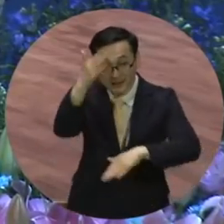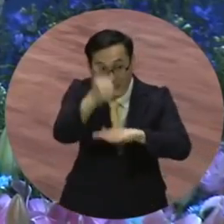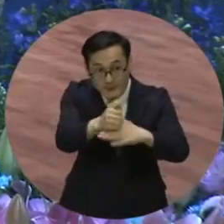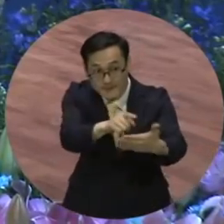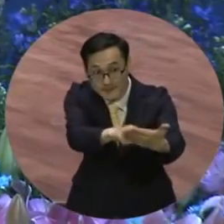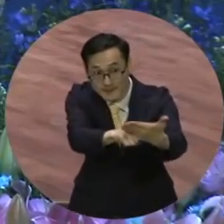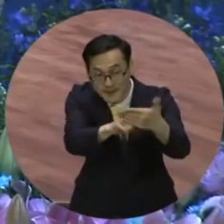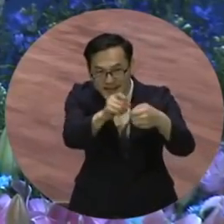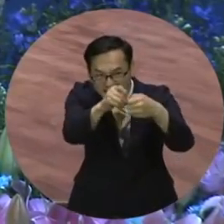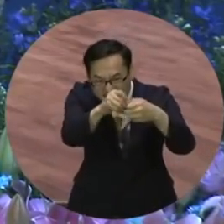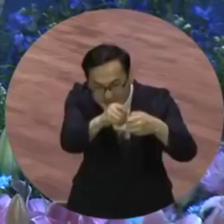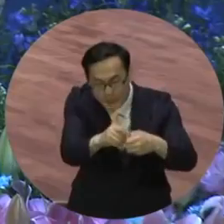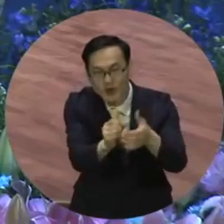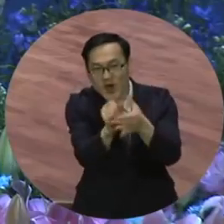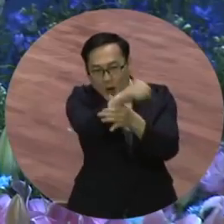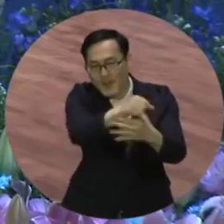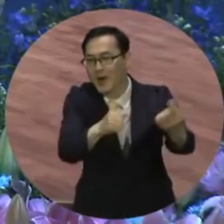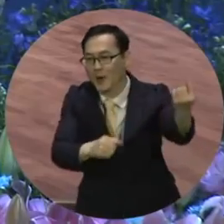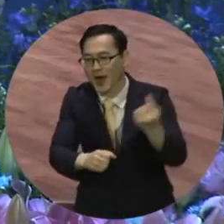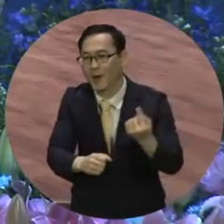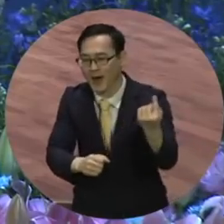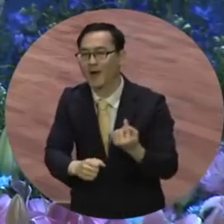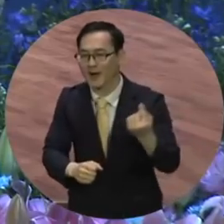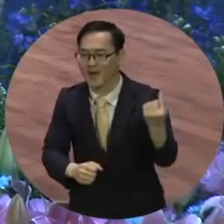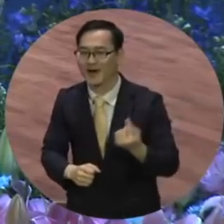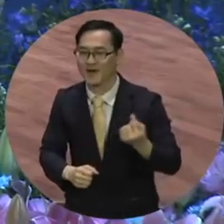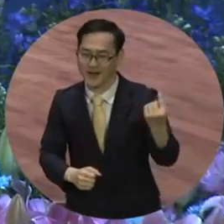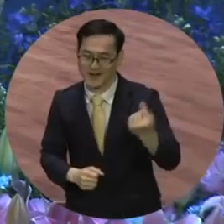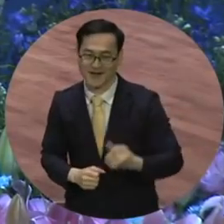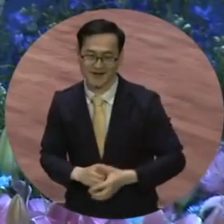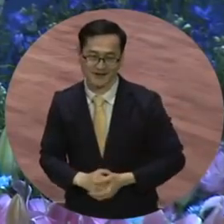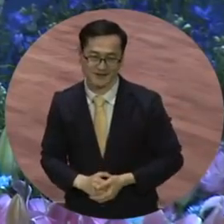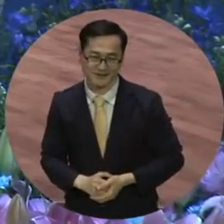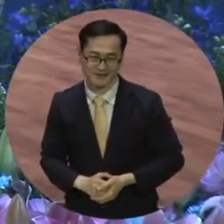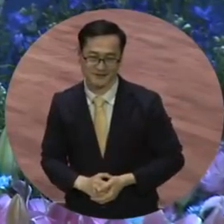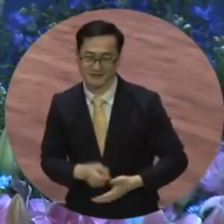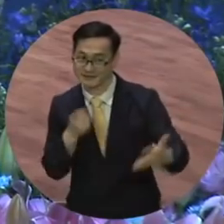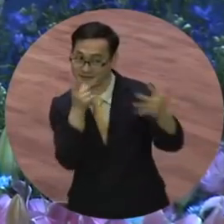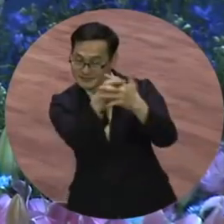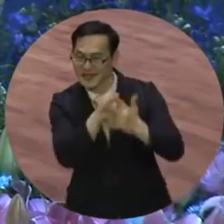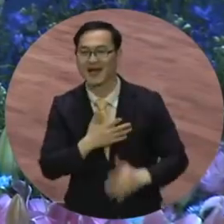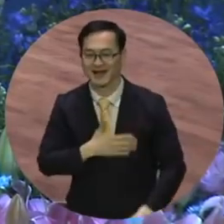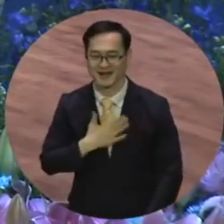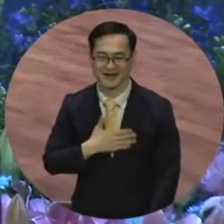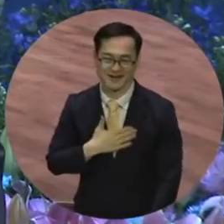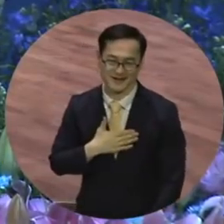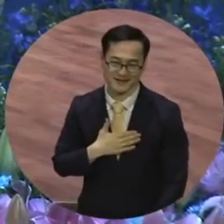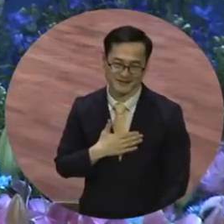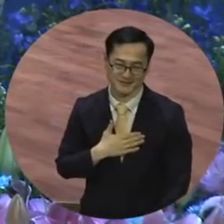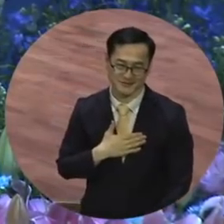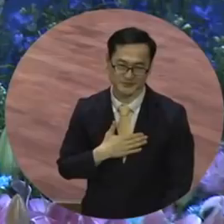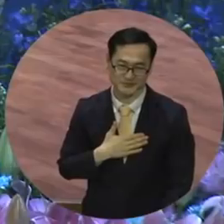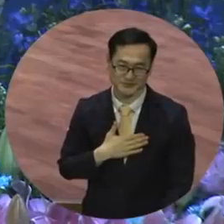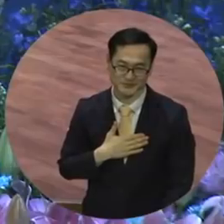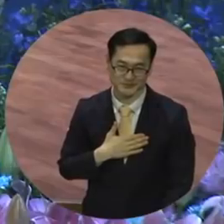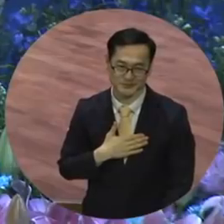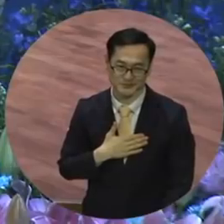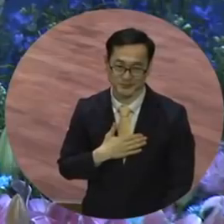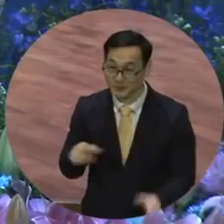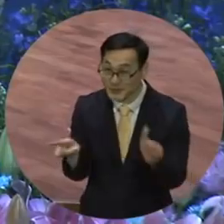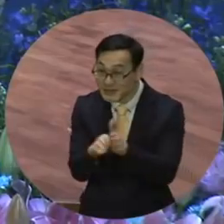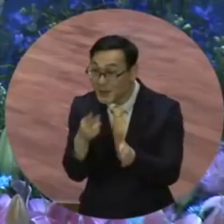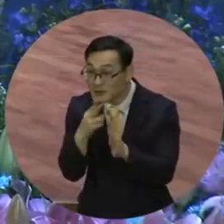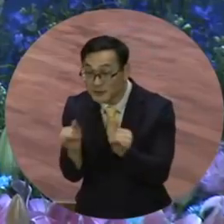구체적으로 열매로 나타나게 돼 있어요. 나타납니다. 결국은 보입니다. 믿음이 이렇게 드러나구나.